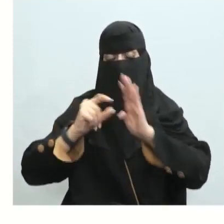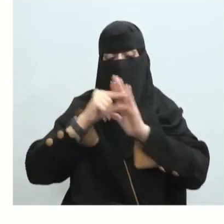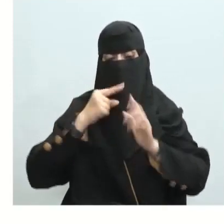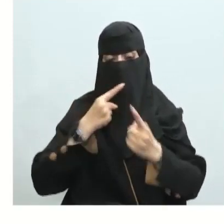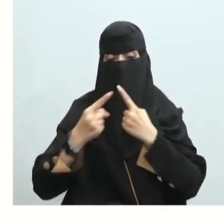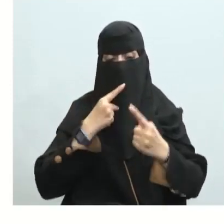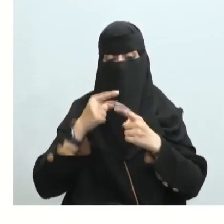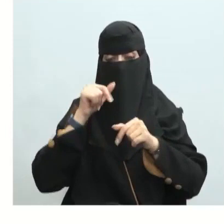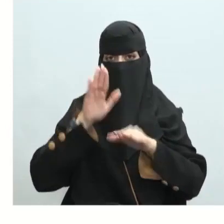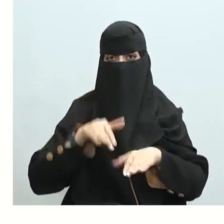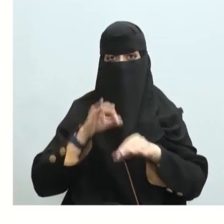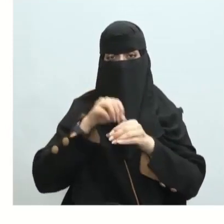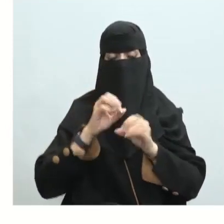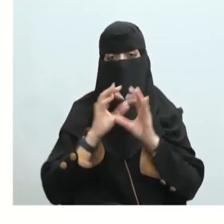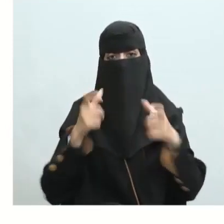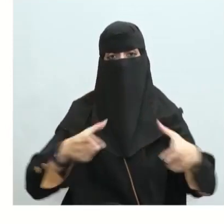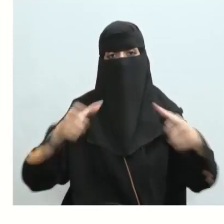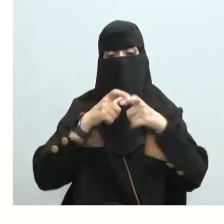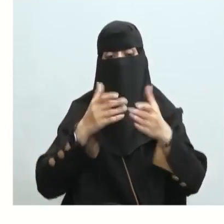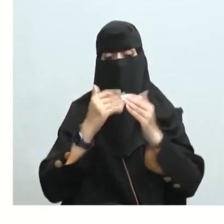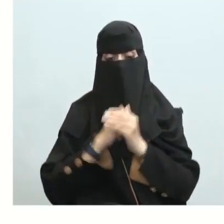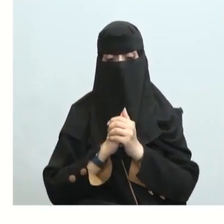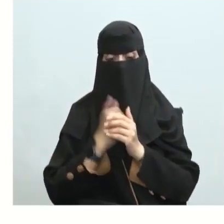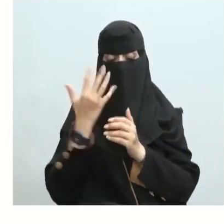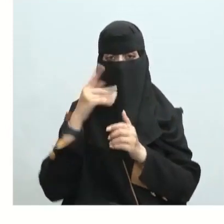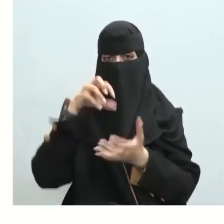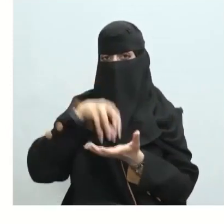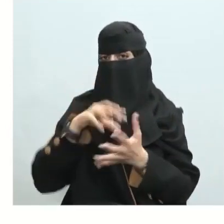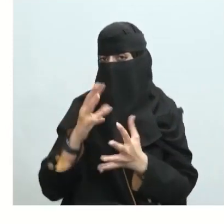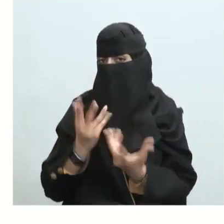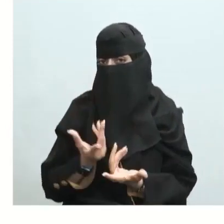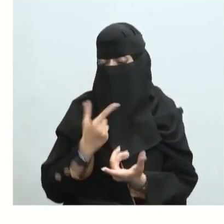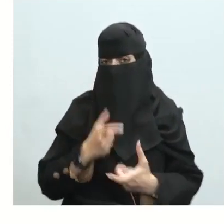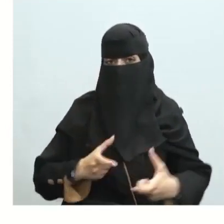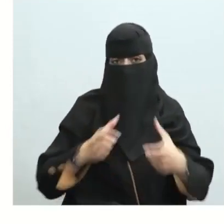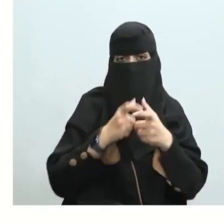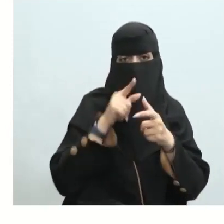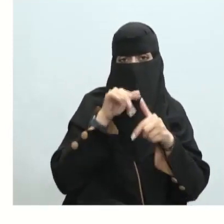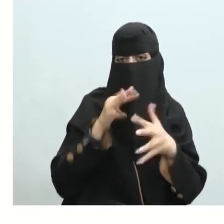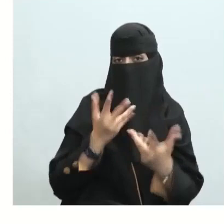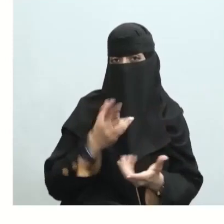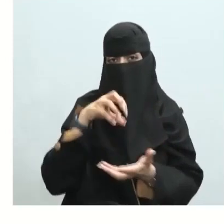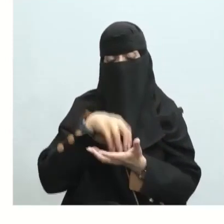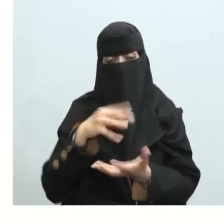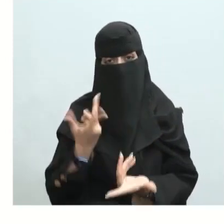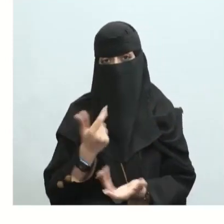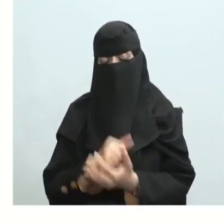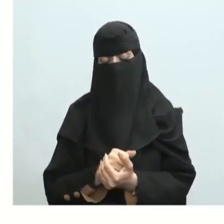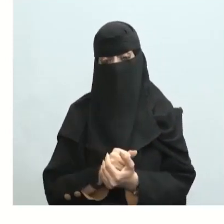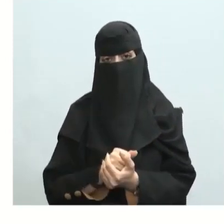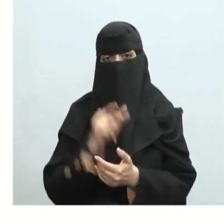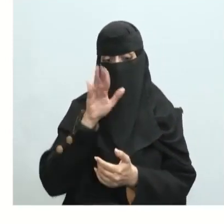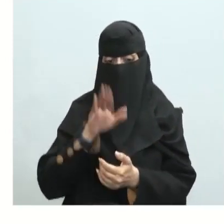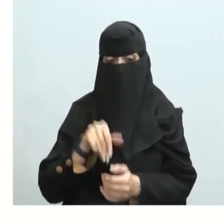التي نقشت في في الاجتماع و خمسه اين عقد الاجتماع المكان اين اذا من